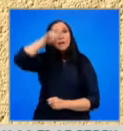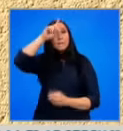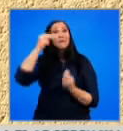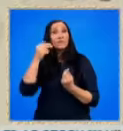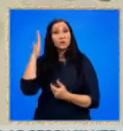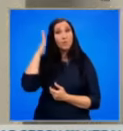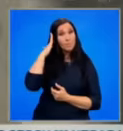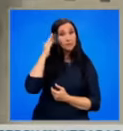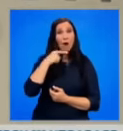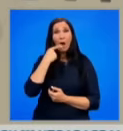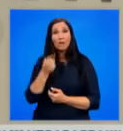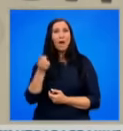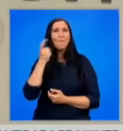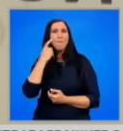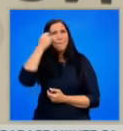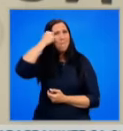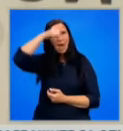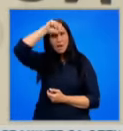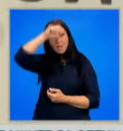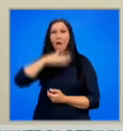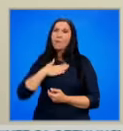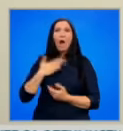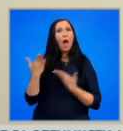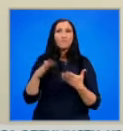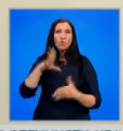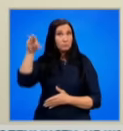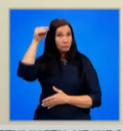финансов министър каза, че Берлин има какво да научи от София.